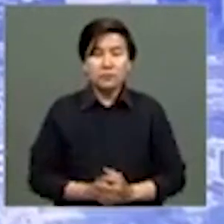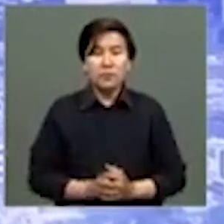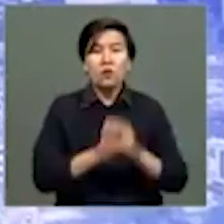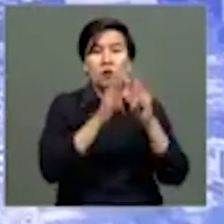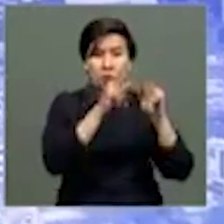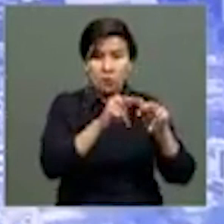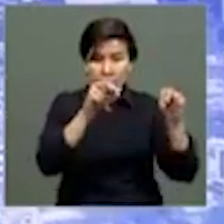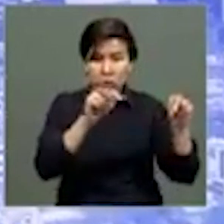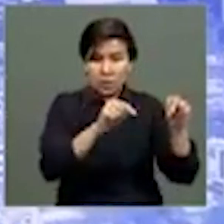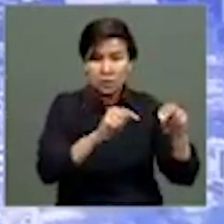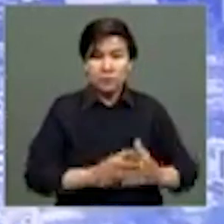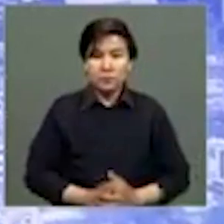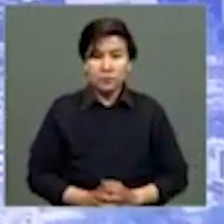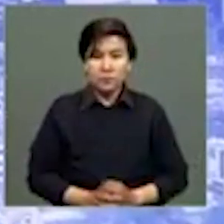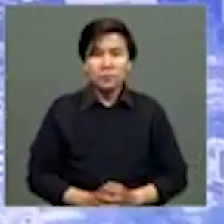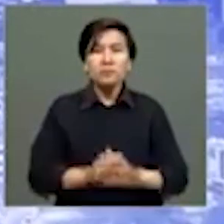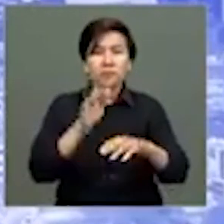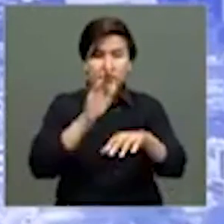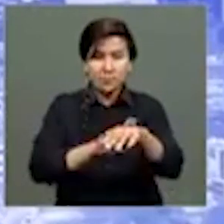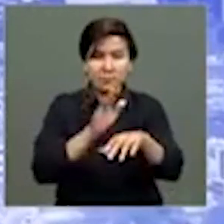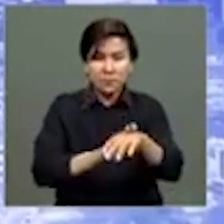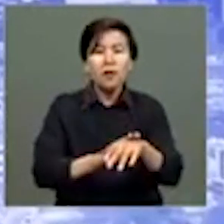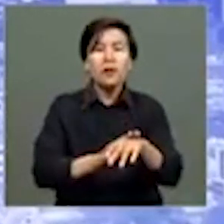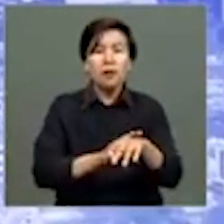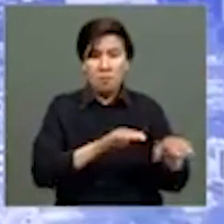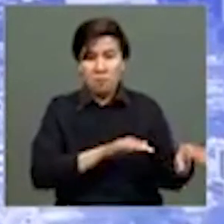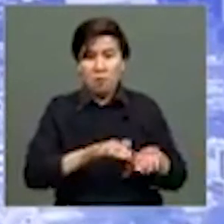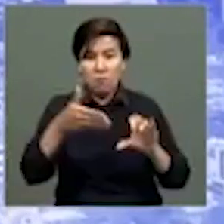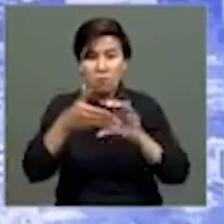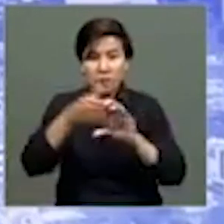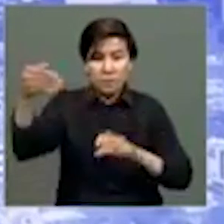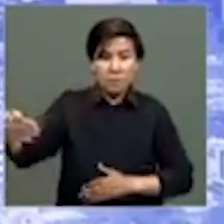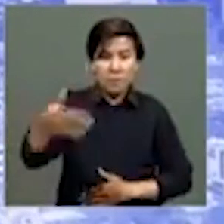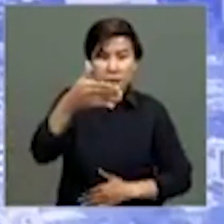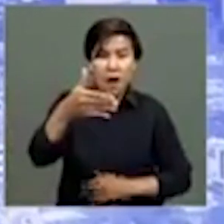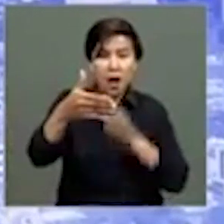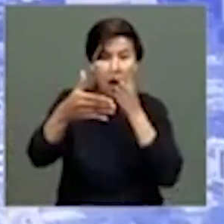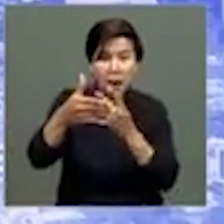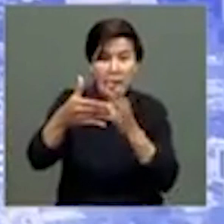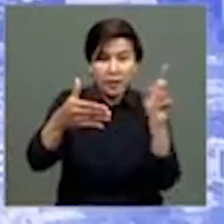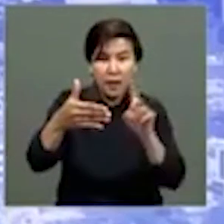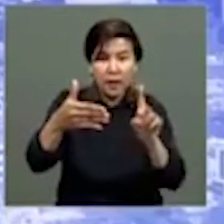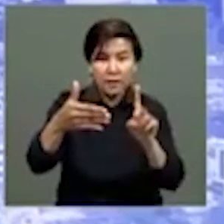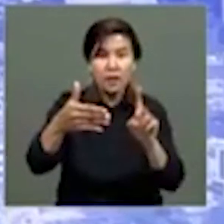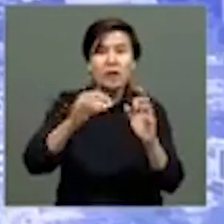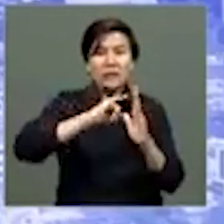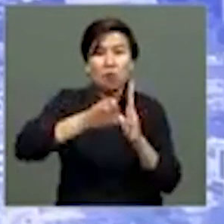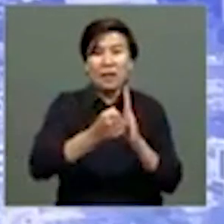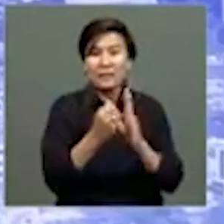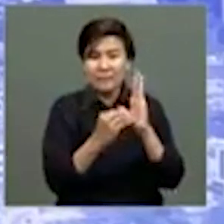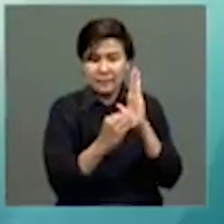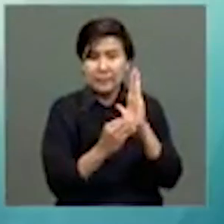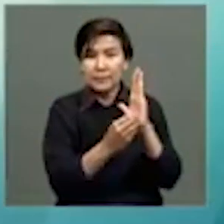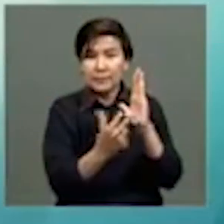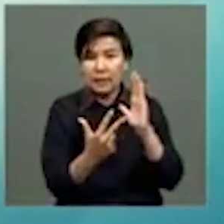นทบุรีนะคะเน้นย้ำไปพร้อมๆกันเลยสไลด์ถัดไปนะคะจะเห็นได้ว่าสถานการณ์ของ3จังหวัดนี้เนี่ยคง